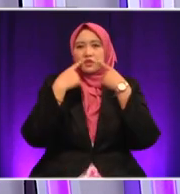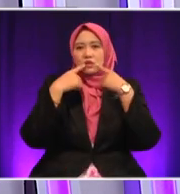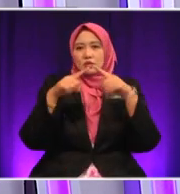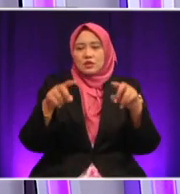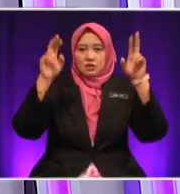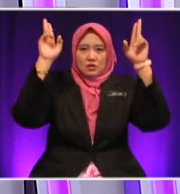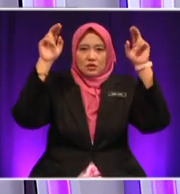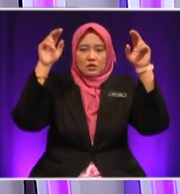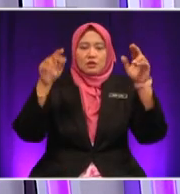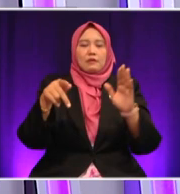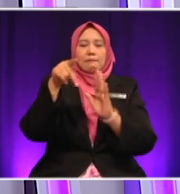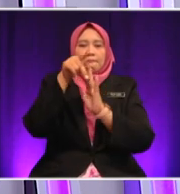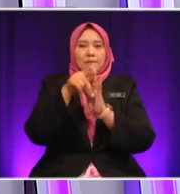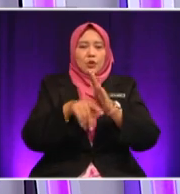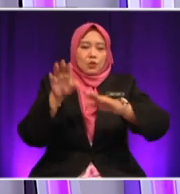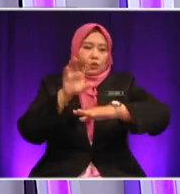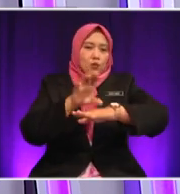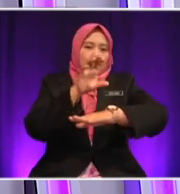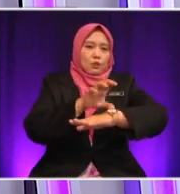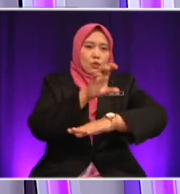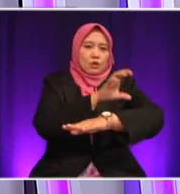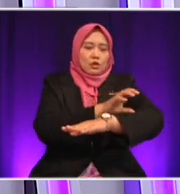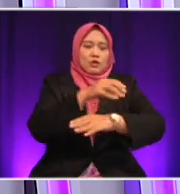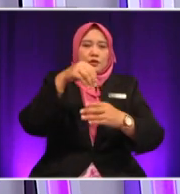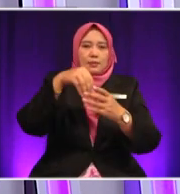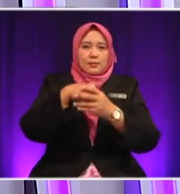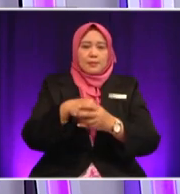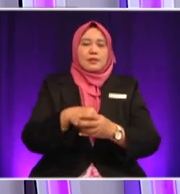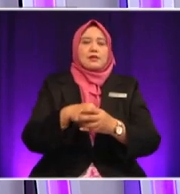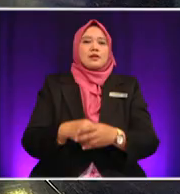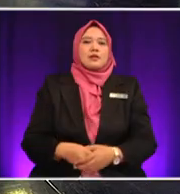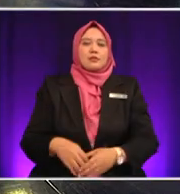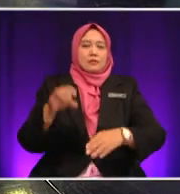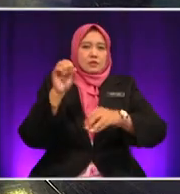di bawah mata pelajaran sains computer